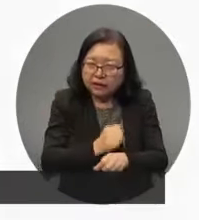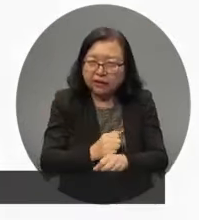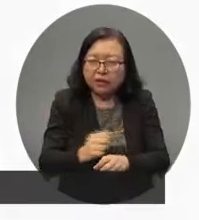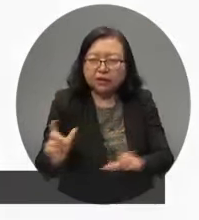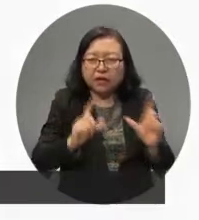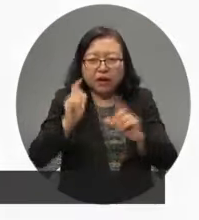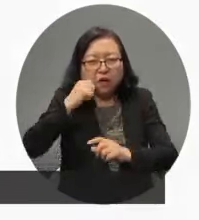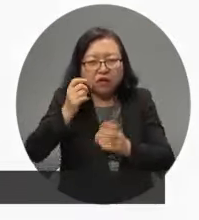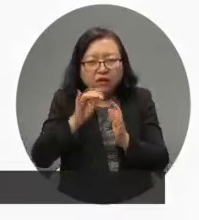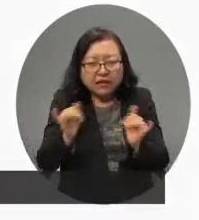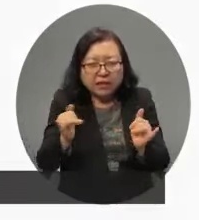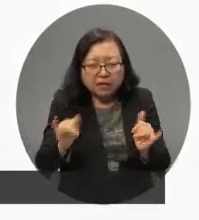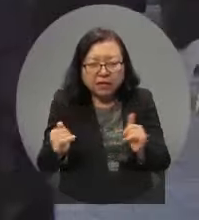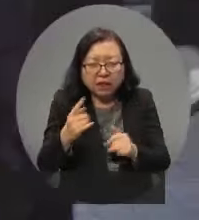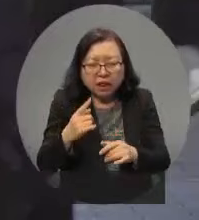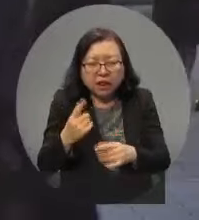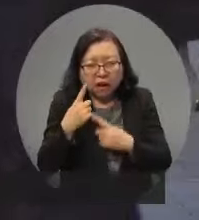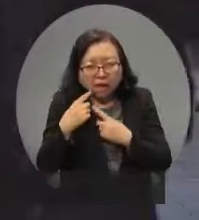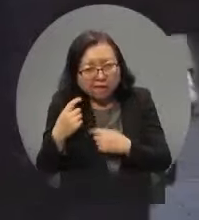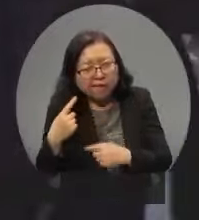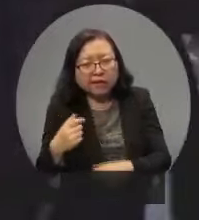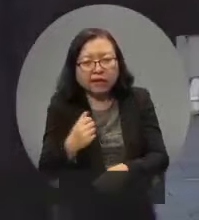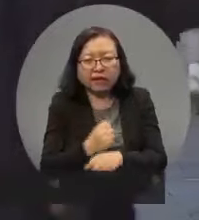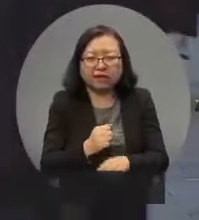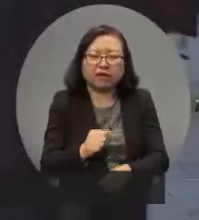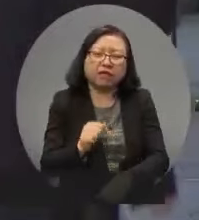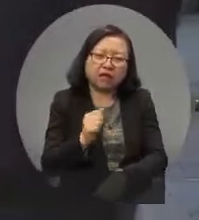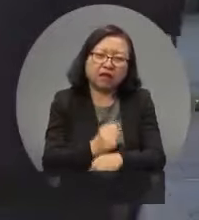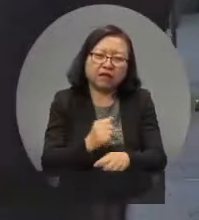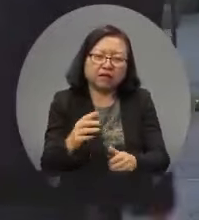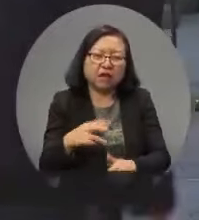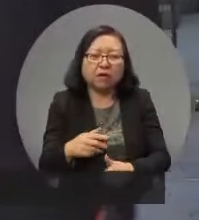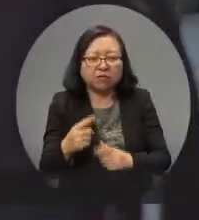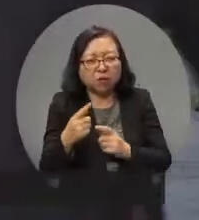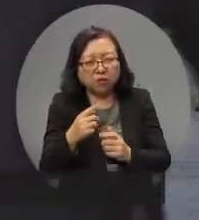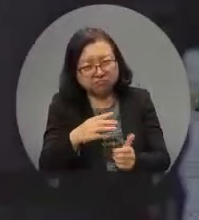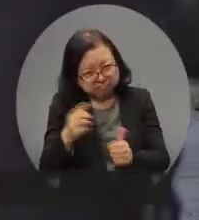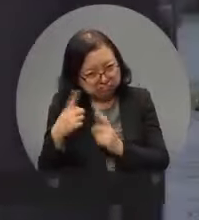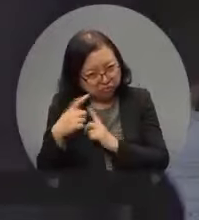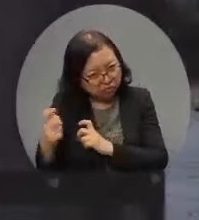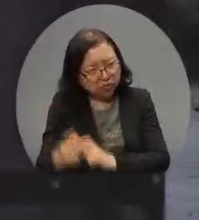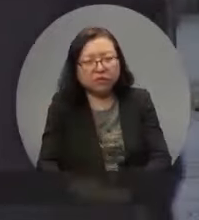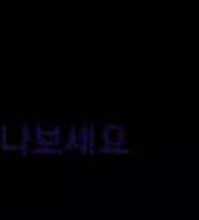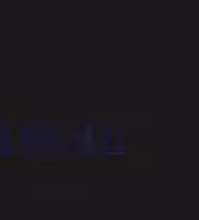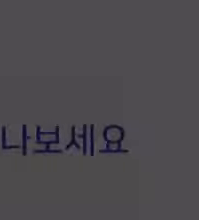살림을 노리고 클릭을 유도하고 있습니다 MBC 뉴스 이승준